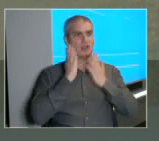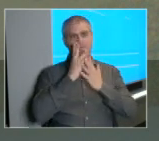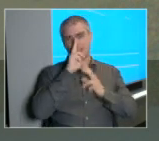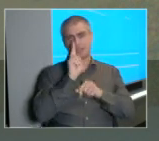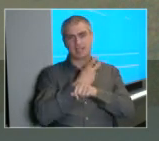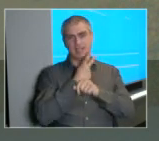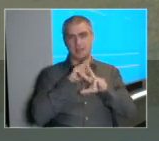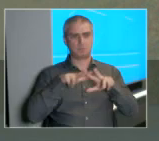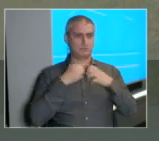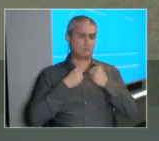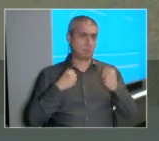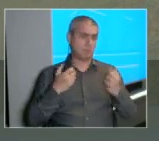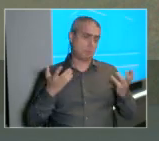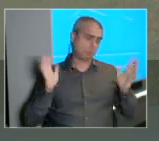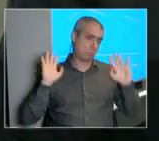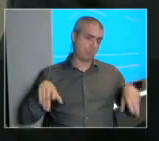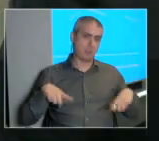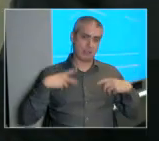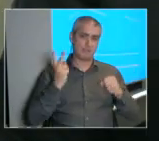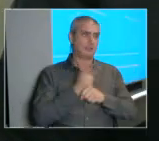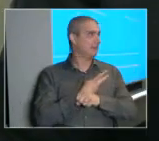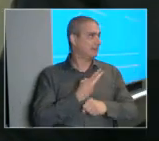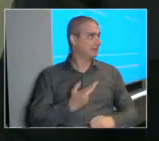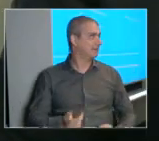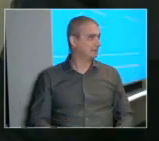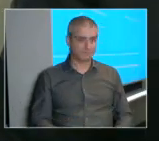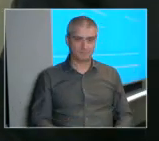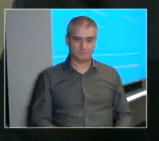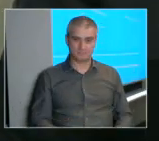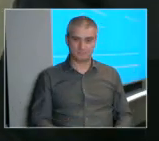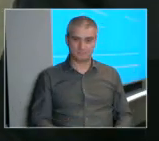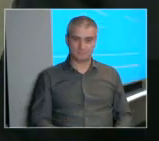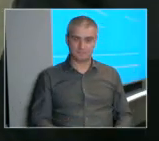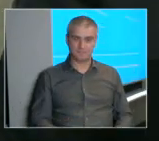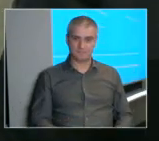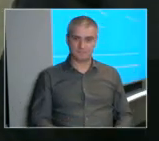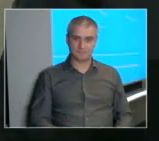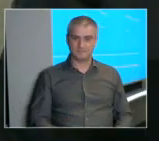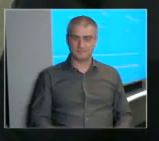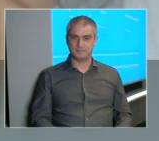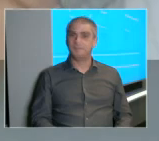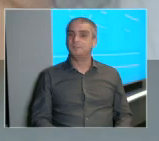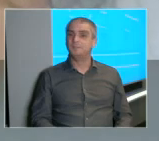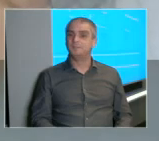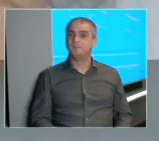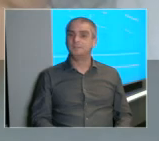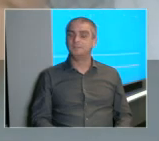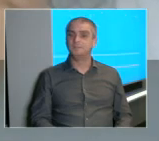רגילות למתיחות שפשוט החיים כרגיל? אנחנו שוכחות מזה, פשוט.